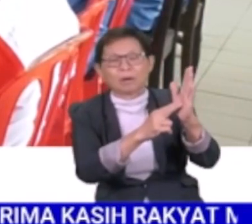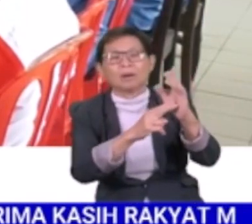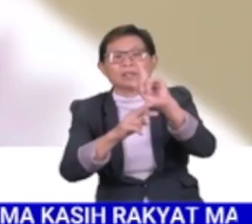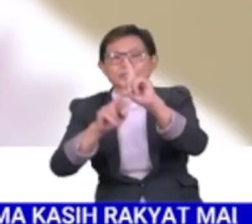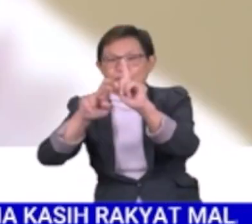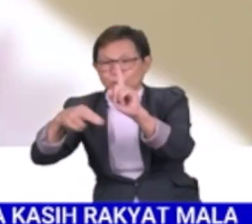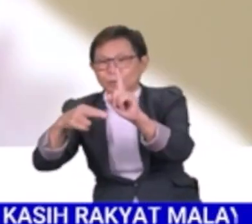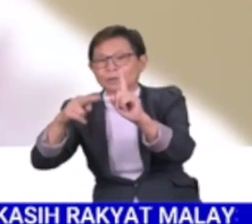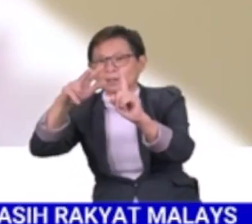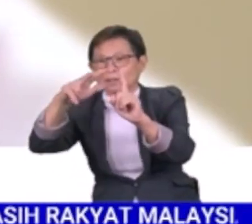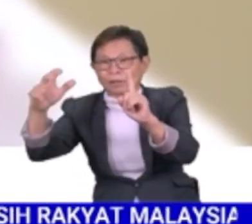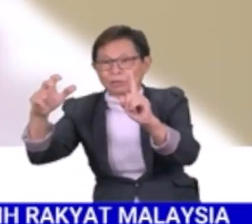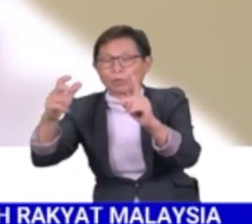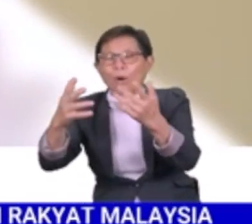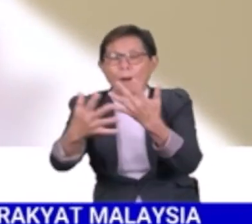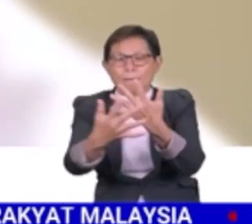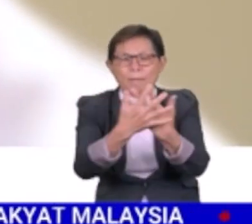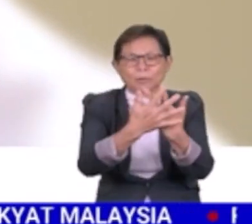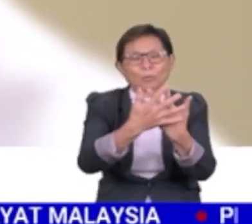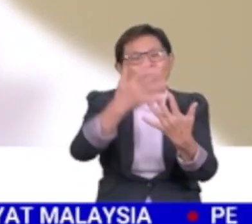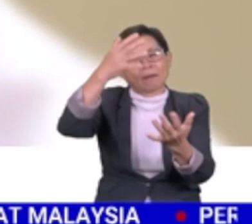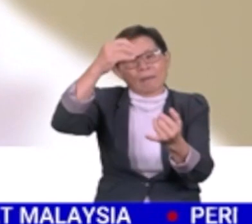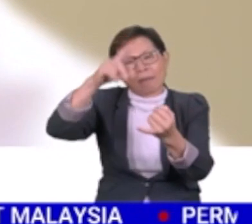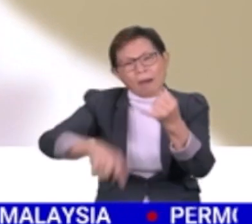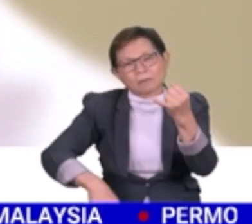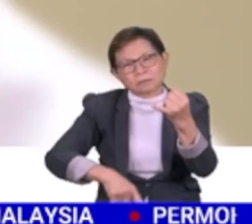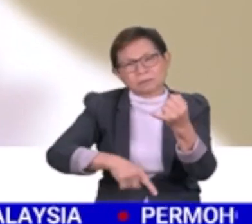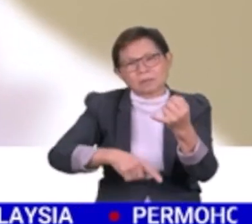1320 bantuan akhir